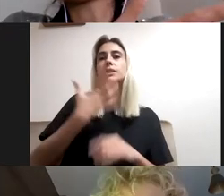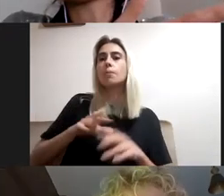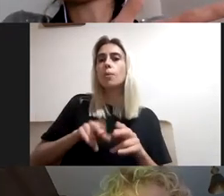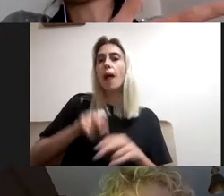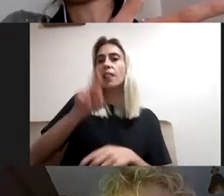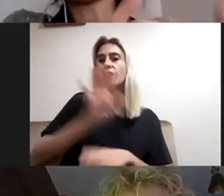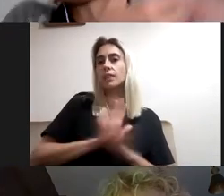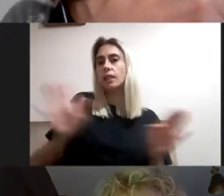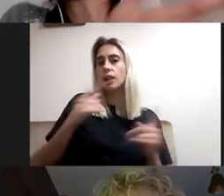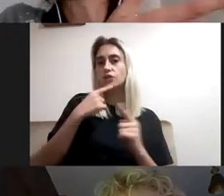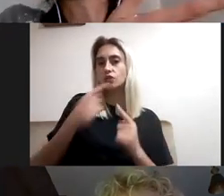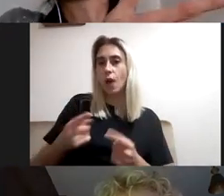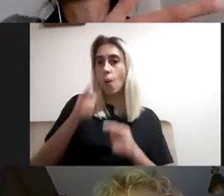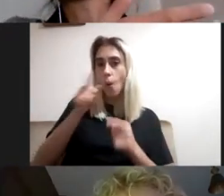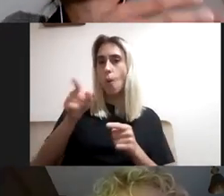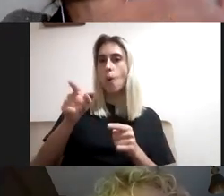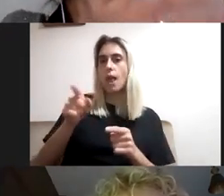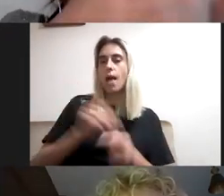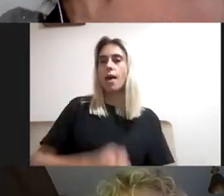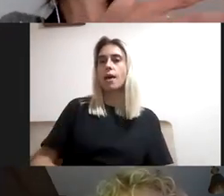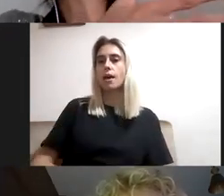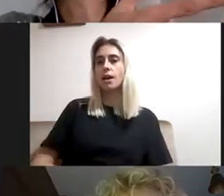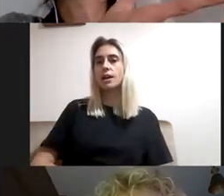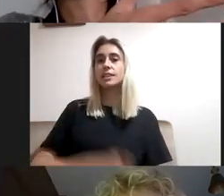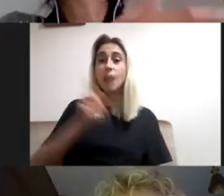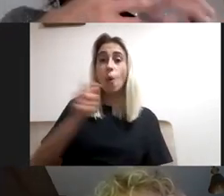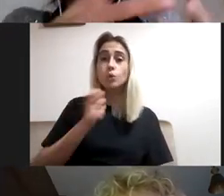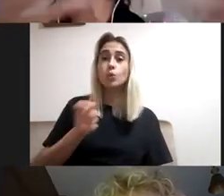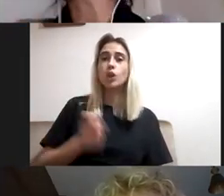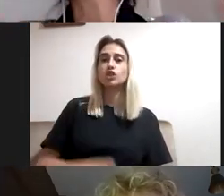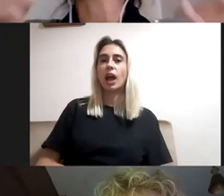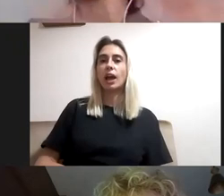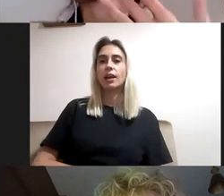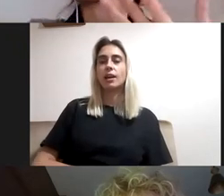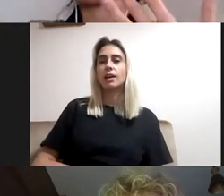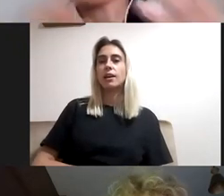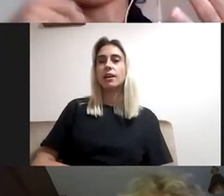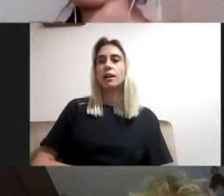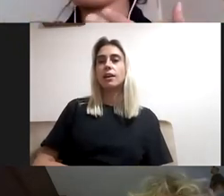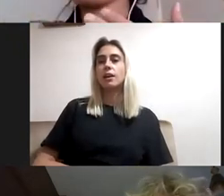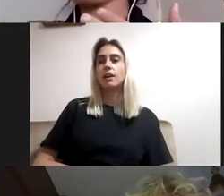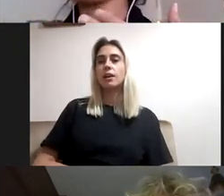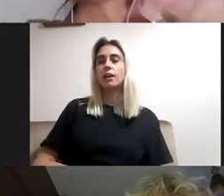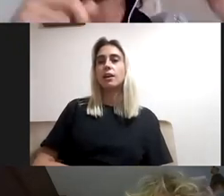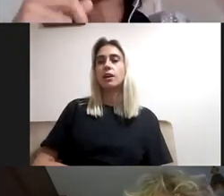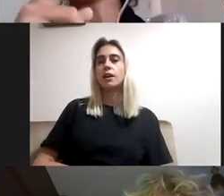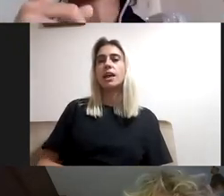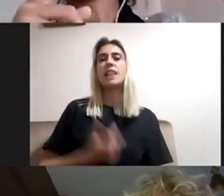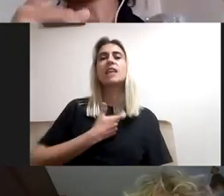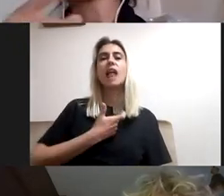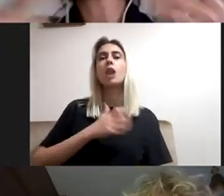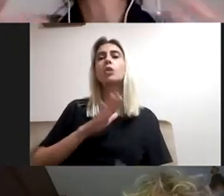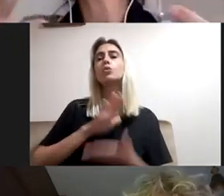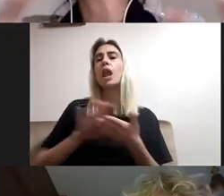artık. Böyle geleceksin. Seni buna o zorlayacak. İstediği kadar kamu mevzuat çıkarsın, yasal düzenleme, ceza